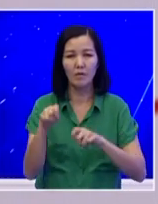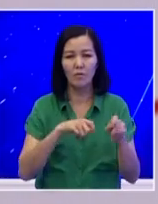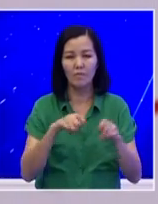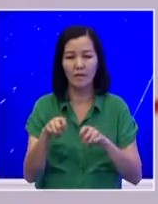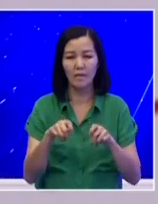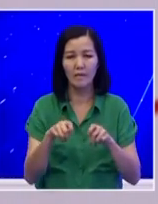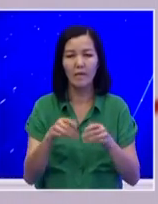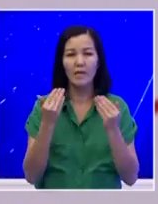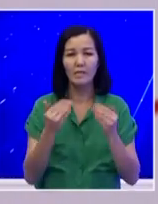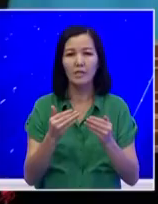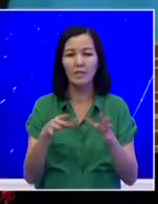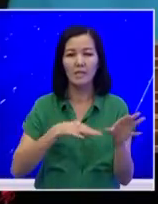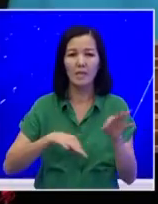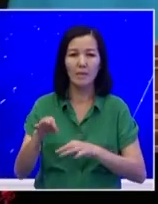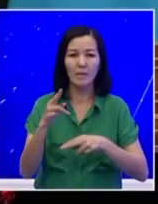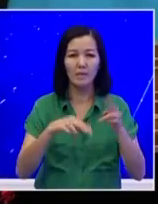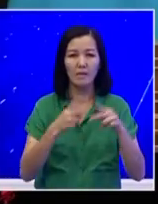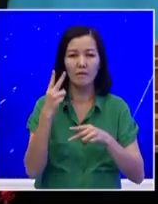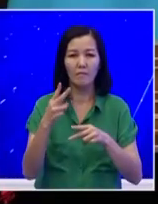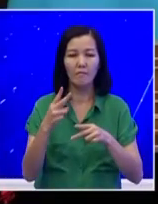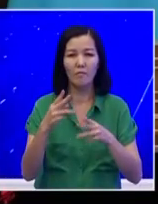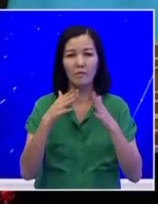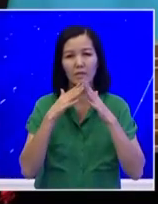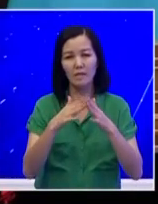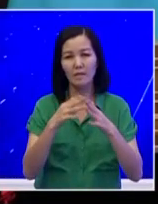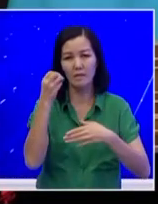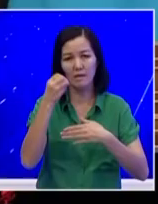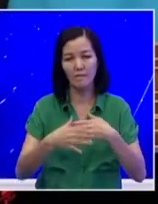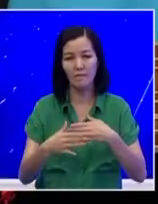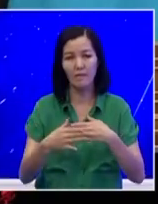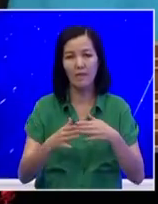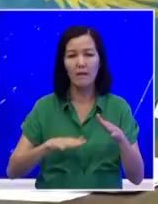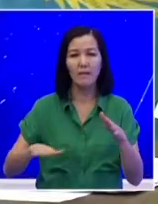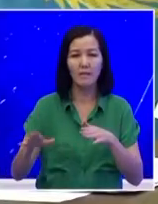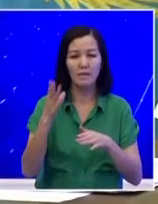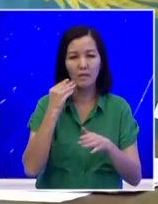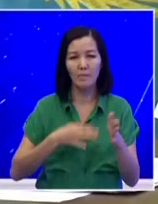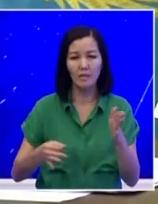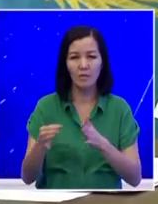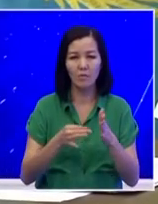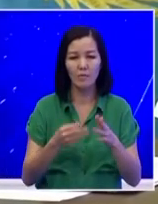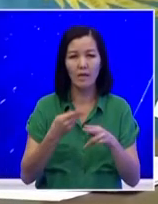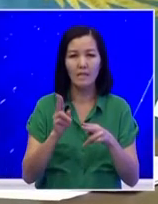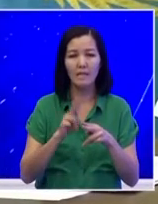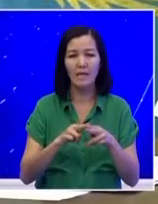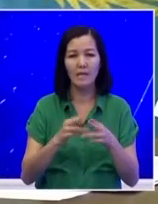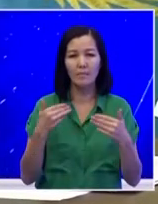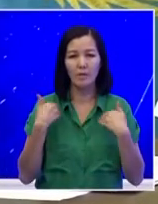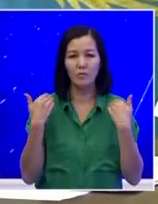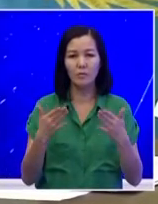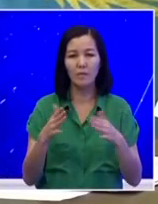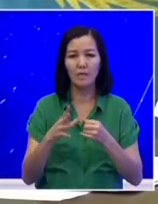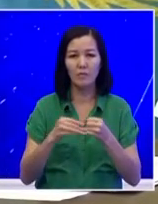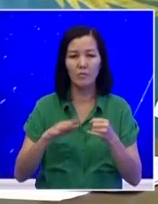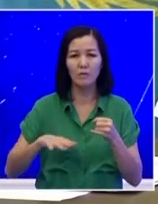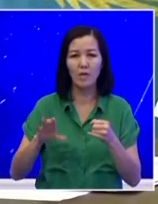интеграции рассмотрели схему строительства двух оптово-распределительных центров на территории Алматинской области. Для этого мы предусмотрели участки